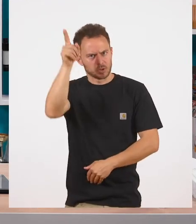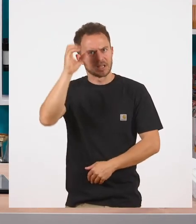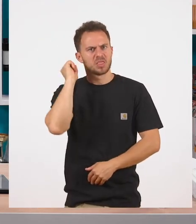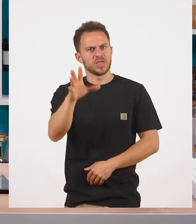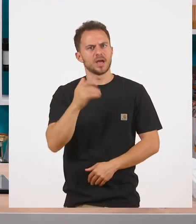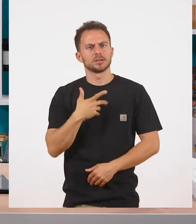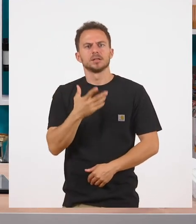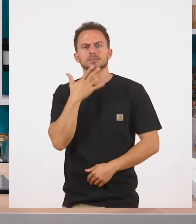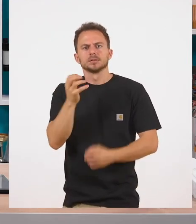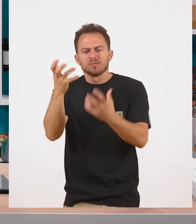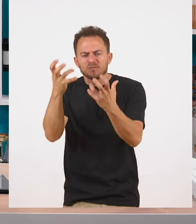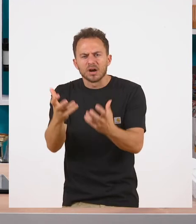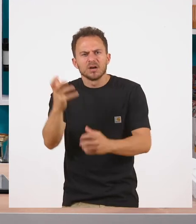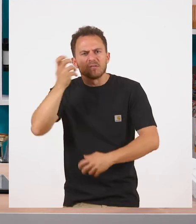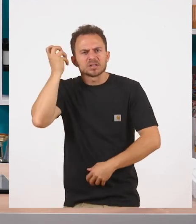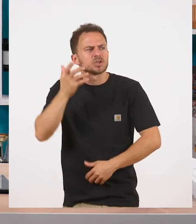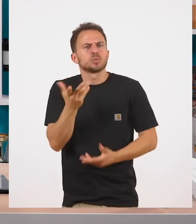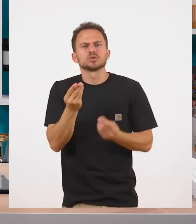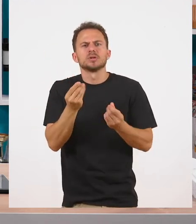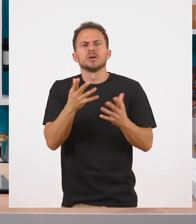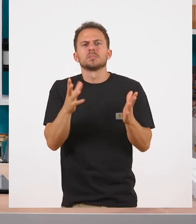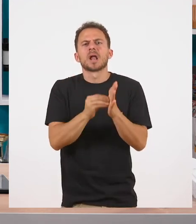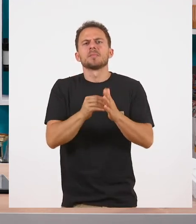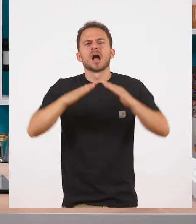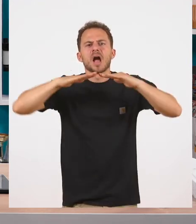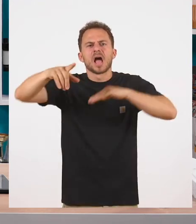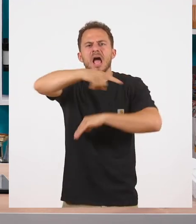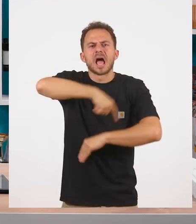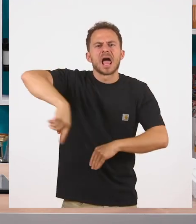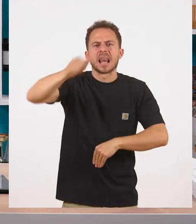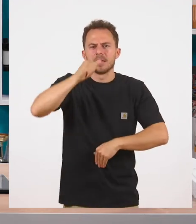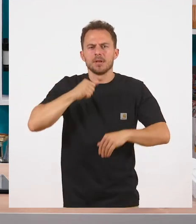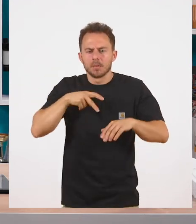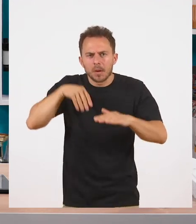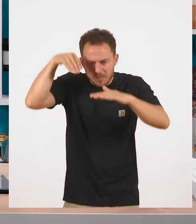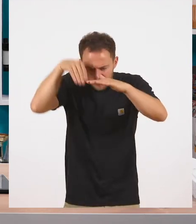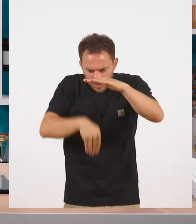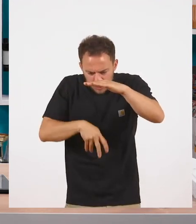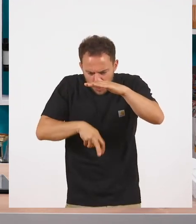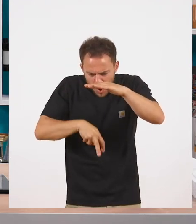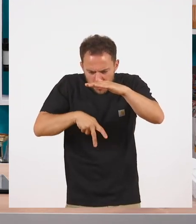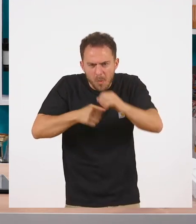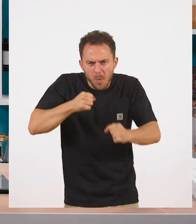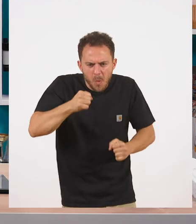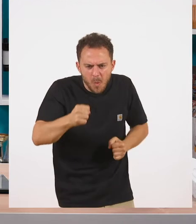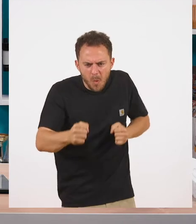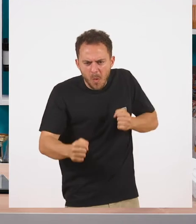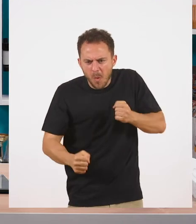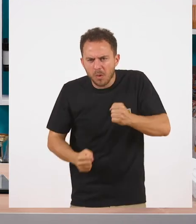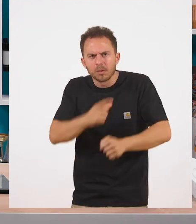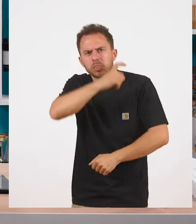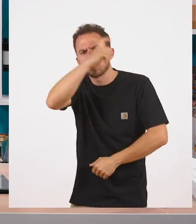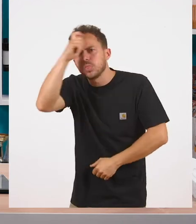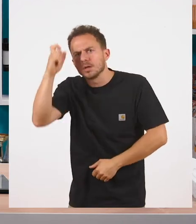στη Γη. Φαντάσου ότι είσαι βυθισμένος στον πάτο μιας πισίνας ή μιας λίμνης και προσπαθείς να τρέξεις, να κάνεις κάποιες κινήσεις. Δυσκολεύεσαι. Έτσι θα